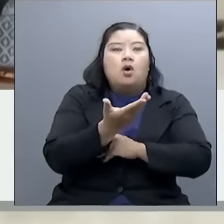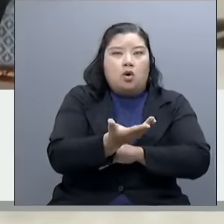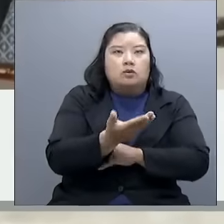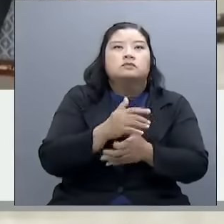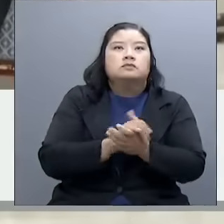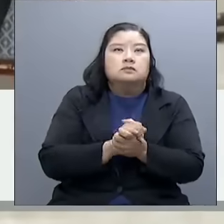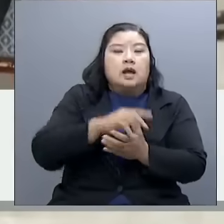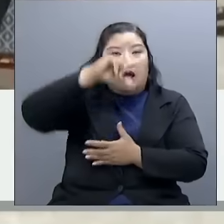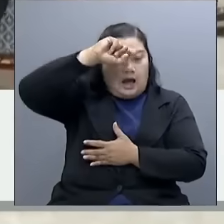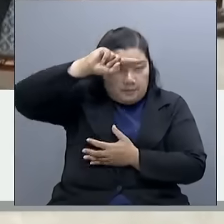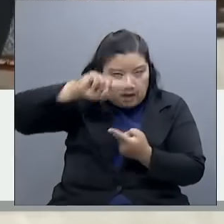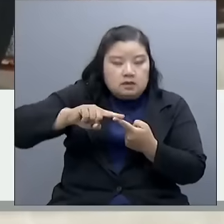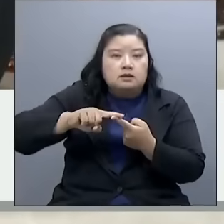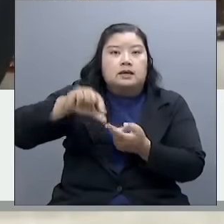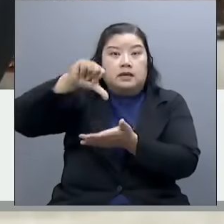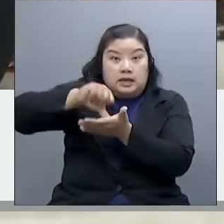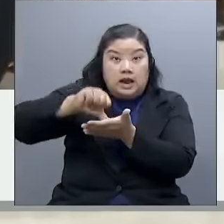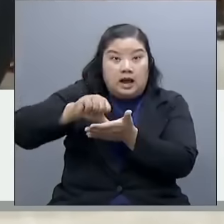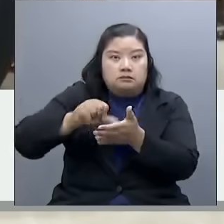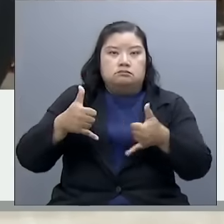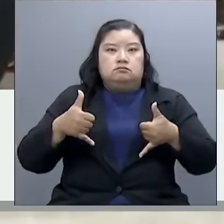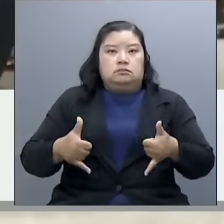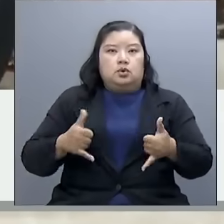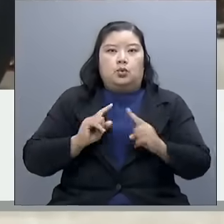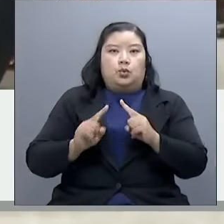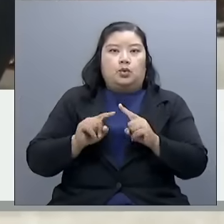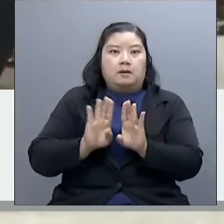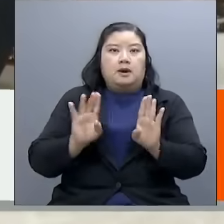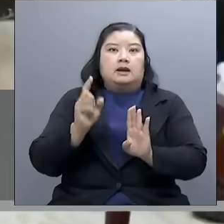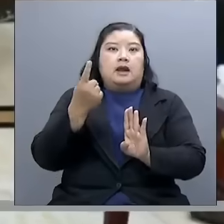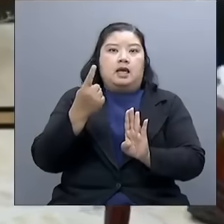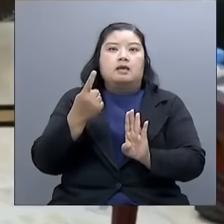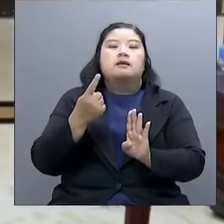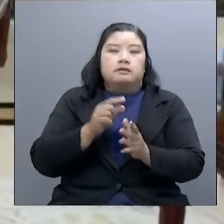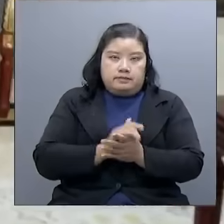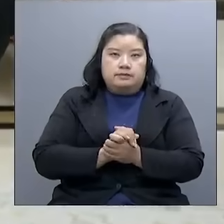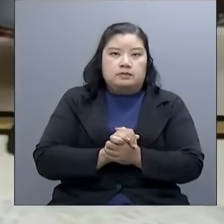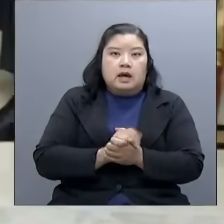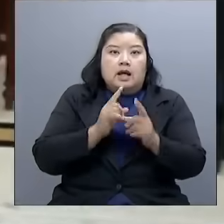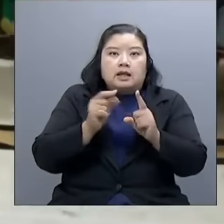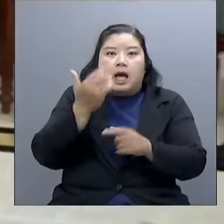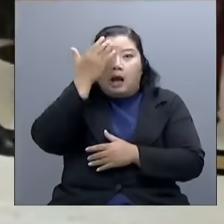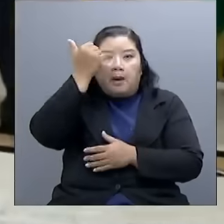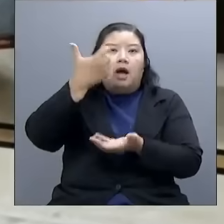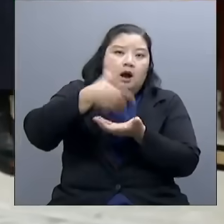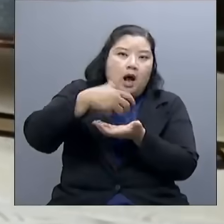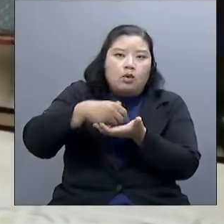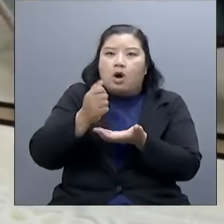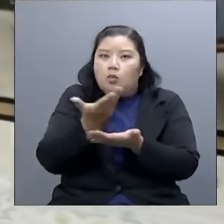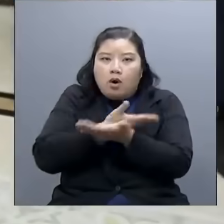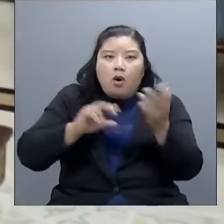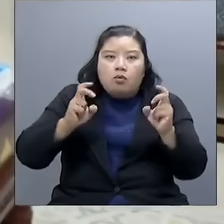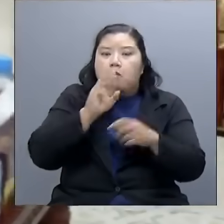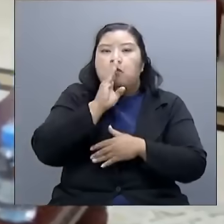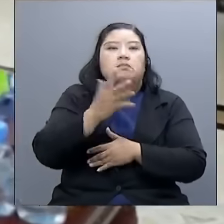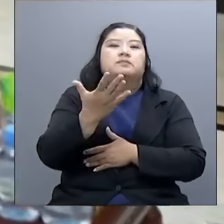บกับเจ้าหน้าที่อิหร่านอย่างเป็นทางการนับตั้งแต่เกิดเหตุโจมตีในอิสราเอลแต่ไม่ได้เปิดเผยรายละเอียดของการหารือแต่อย่าง